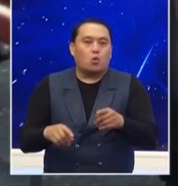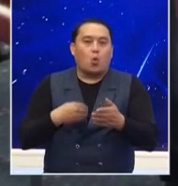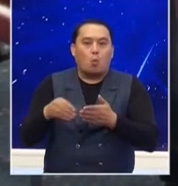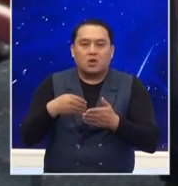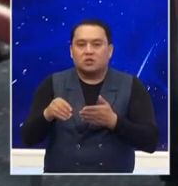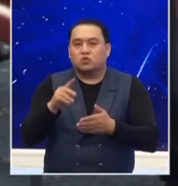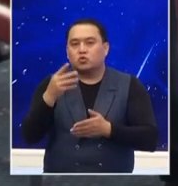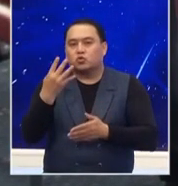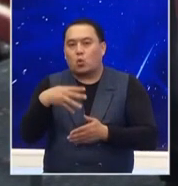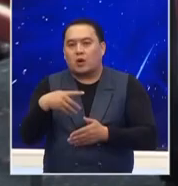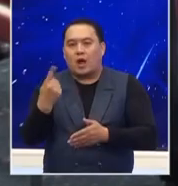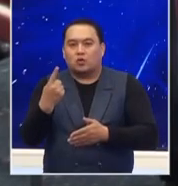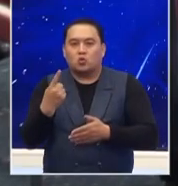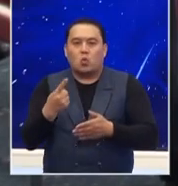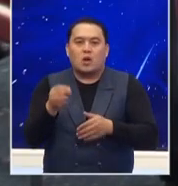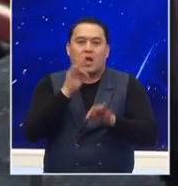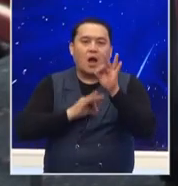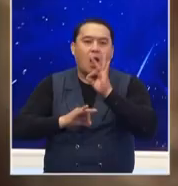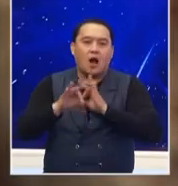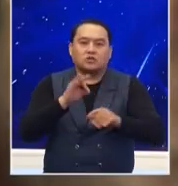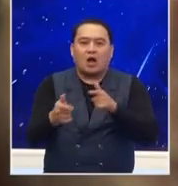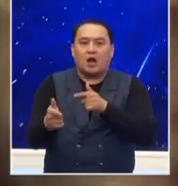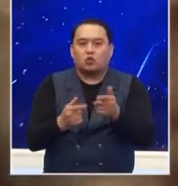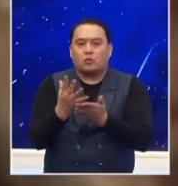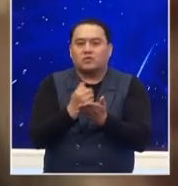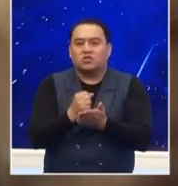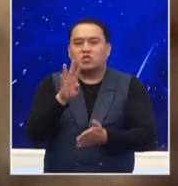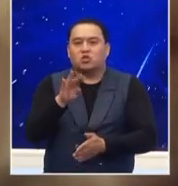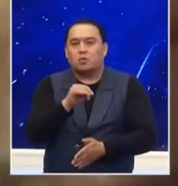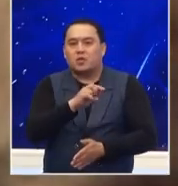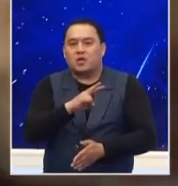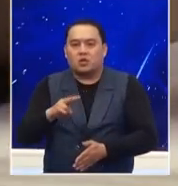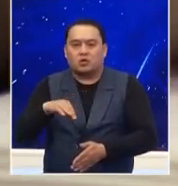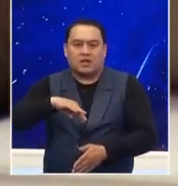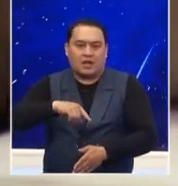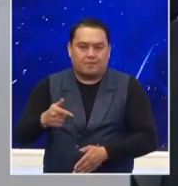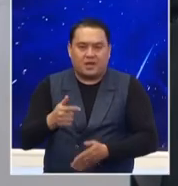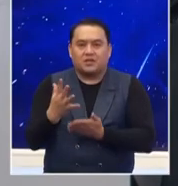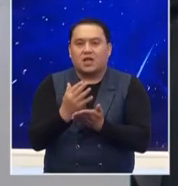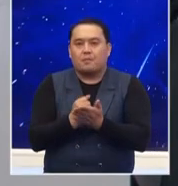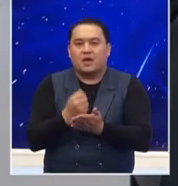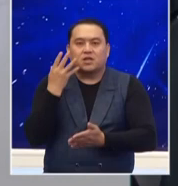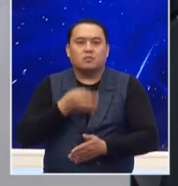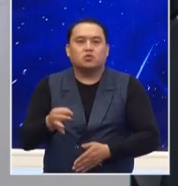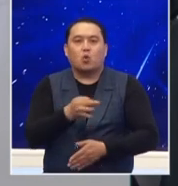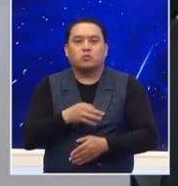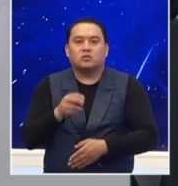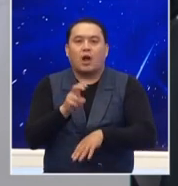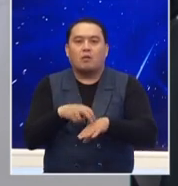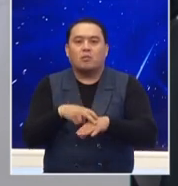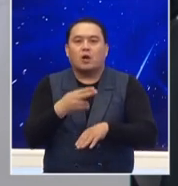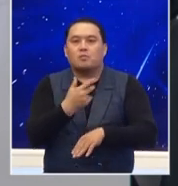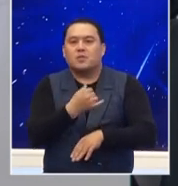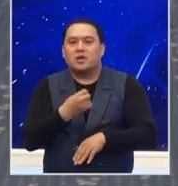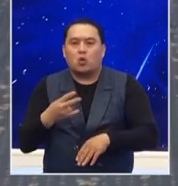приобретено 41 наименование лекарственных средств на 400 миллионов тенге. В резерве областных аптек более